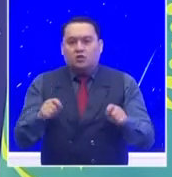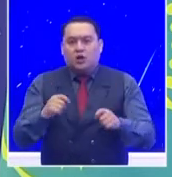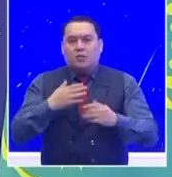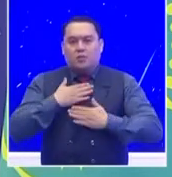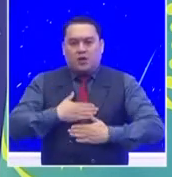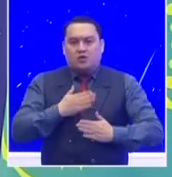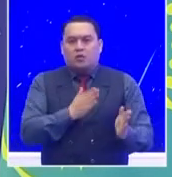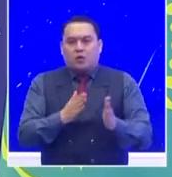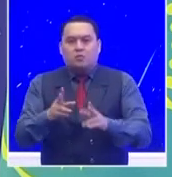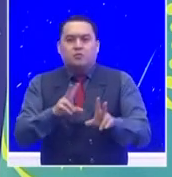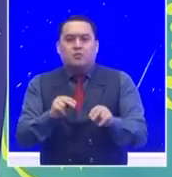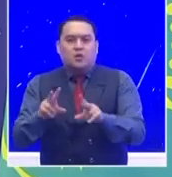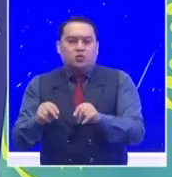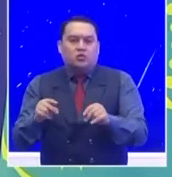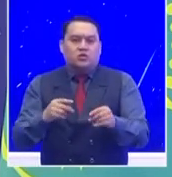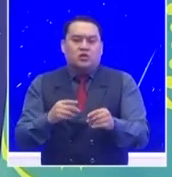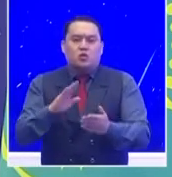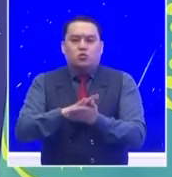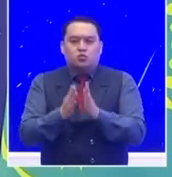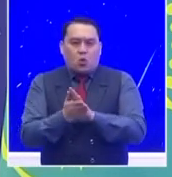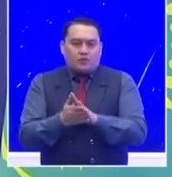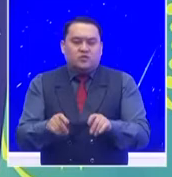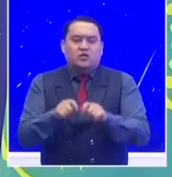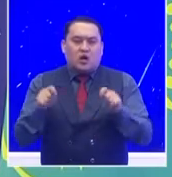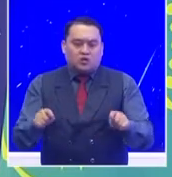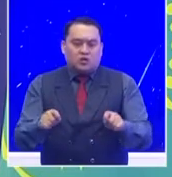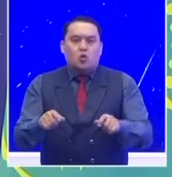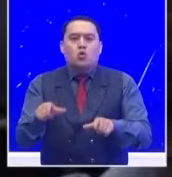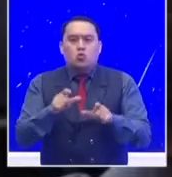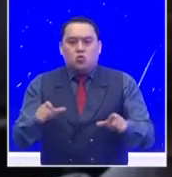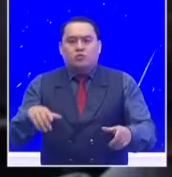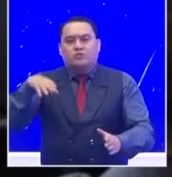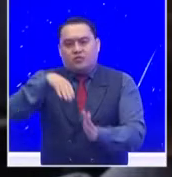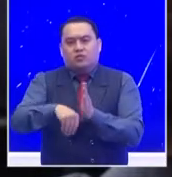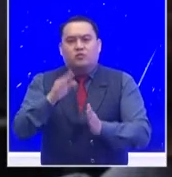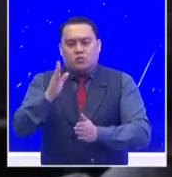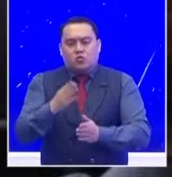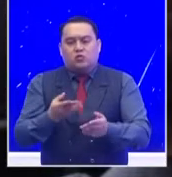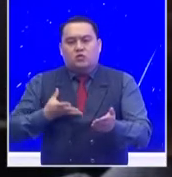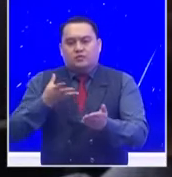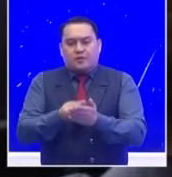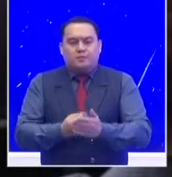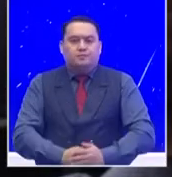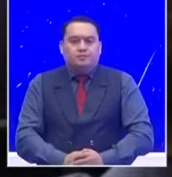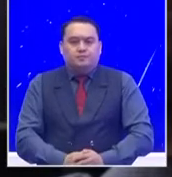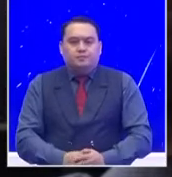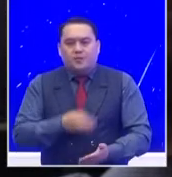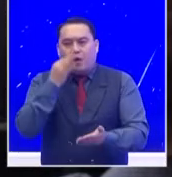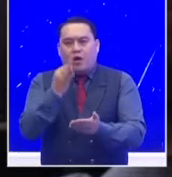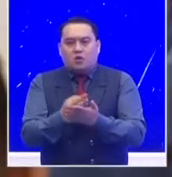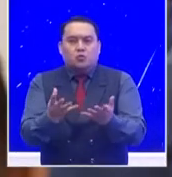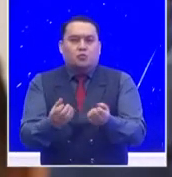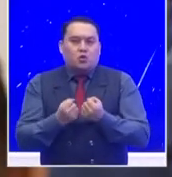приятного такого, благоприятного инвестиционного климата, и люди будут вкладывать. По новому формату после официального отчета прошел